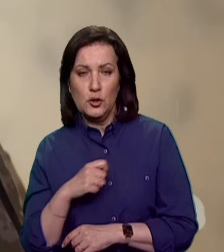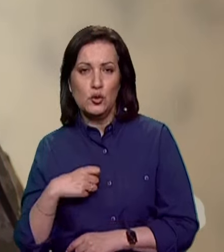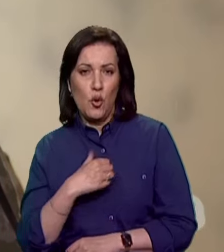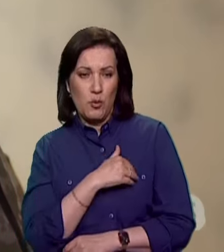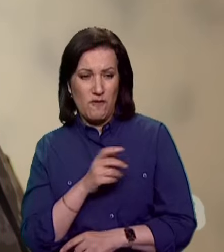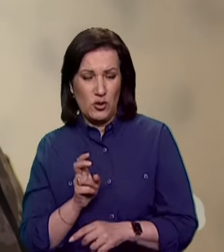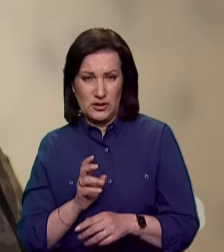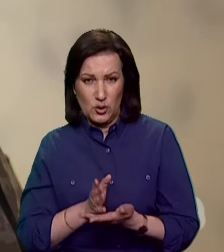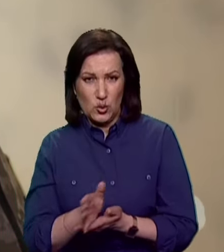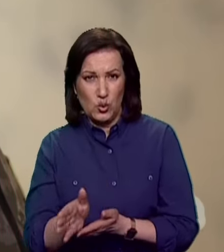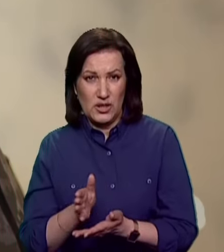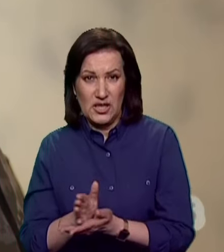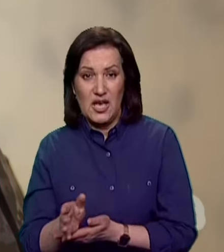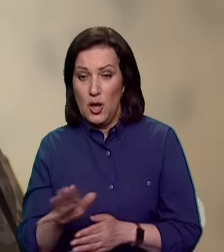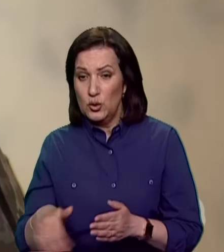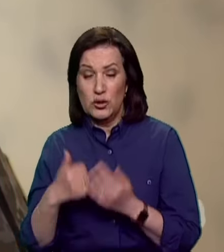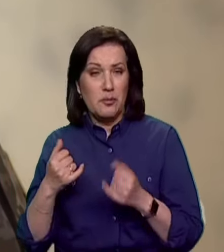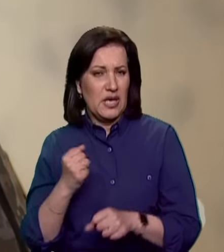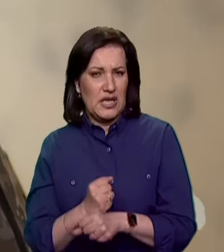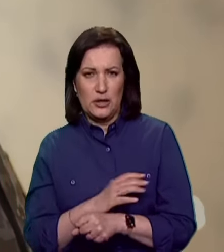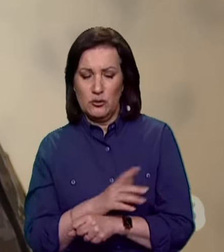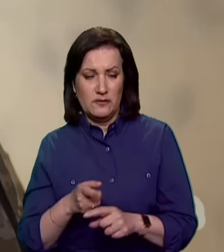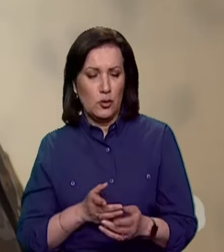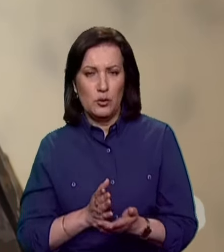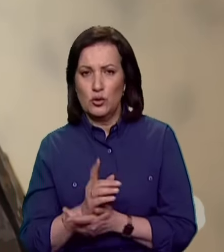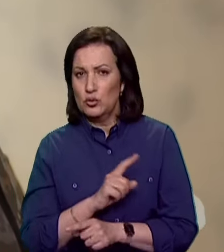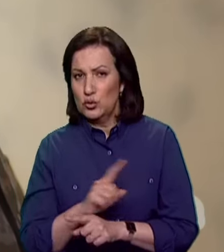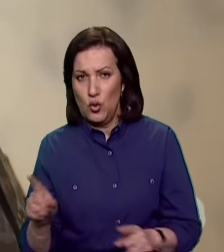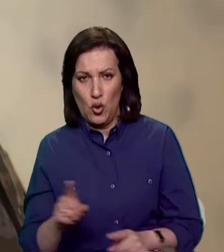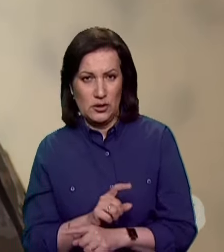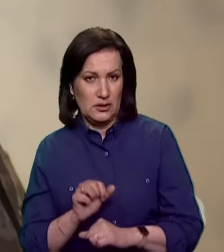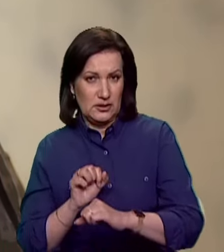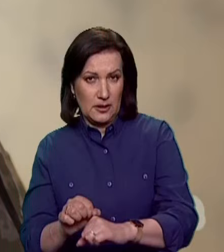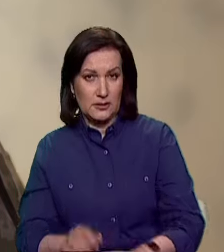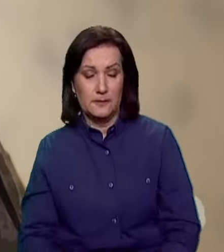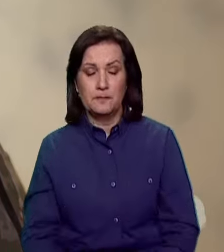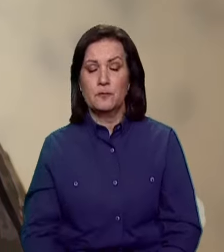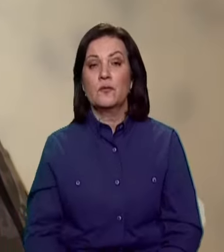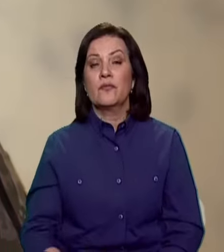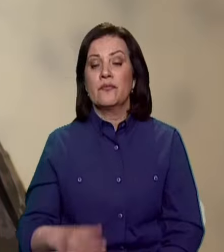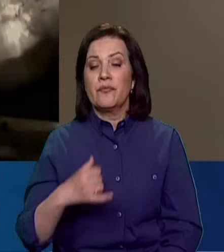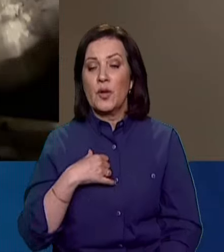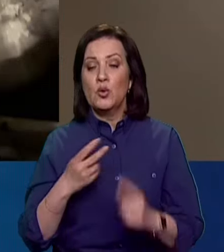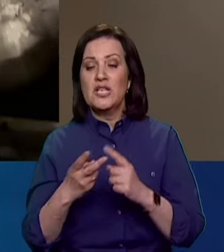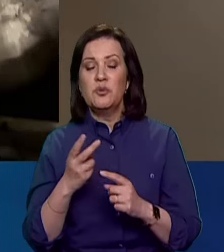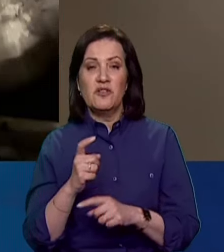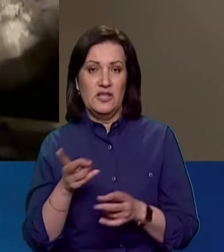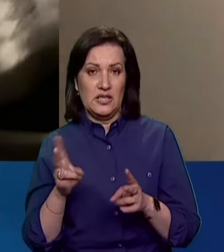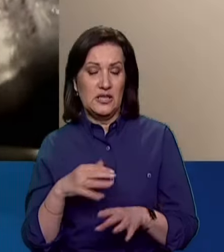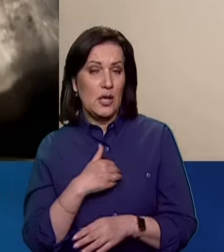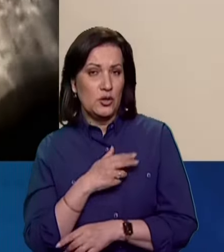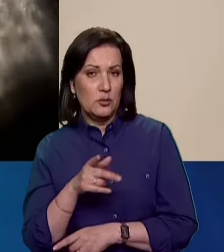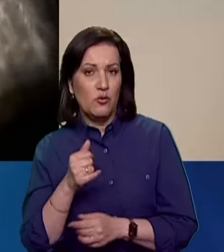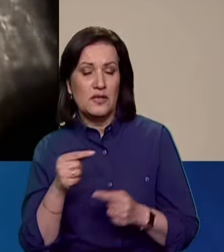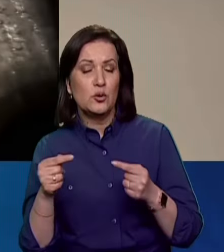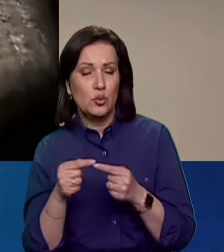добровольці заходили. Тобто так, росіяни дотепер не зробили в цьому напрямку жодних виступів. Пане Іване, в нас півтори хвилинки лишається, але я от